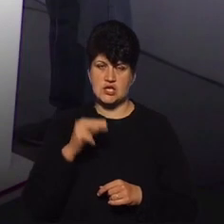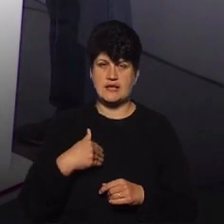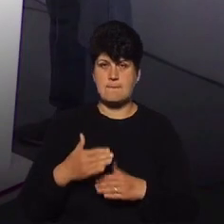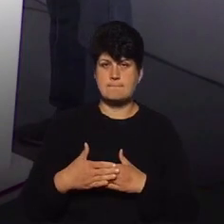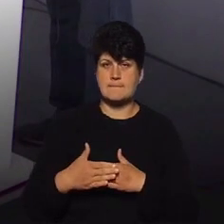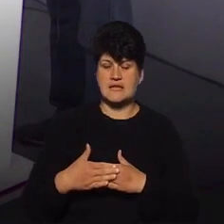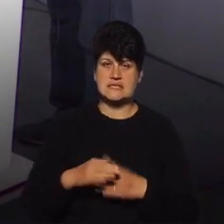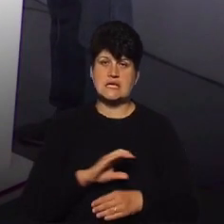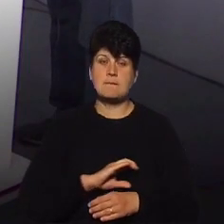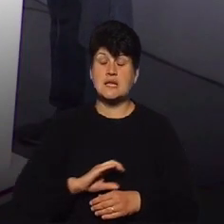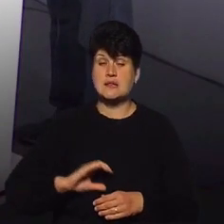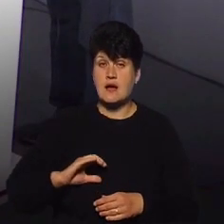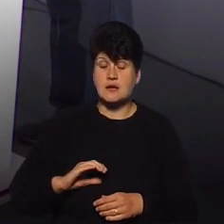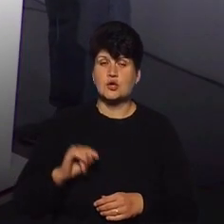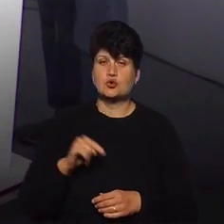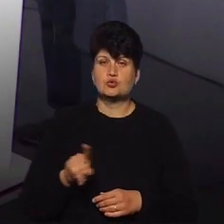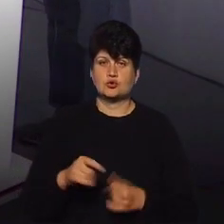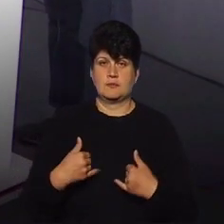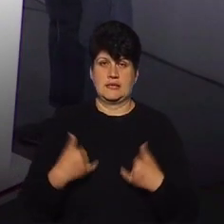тому що ми от зараз були на